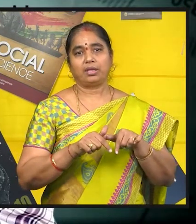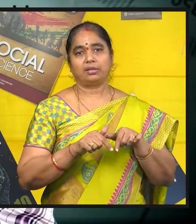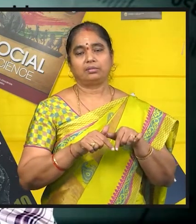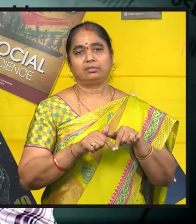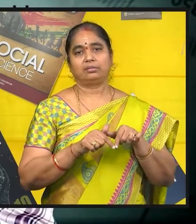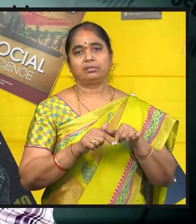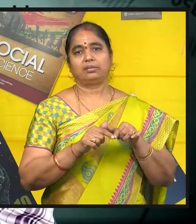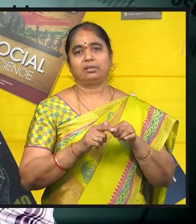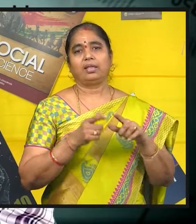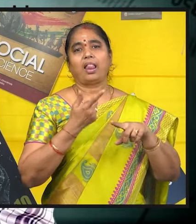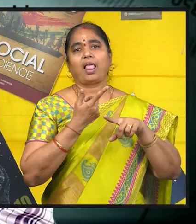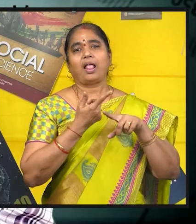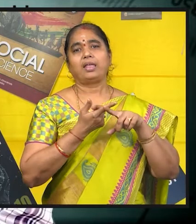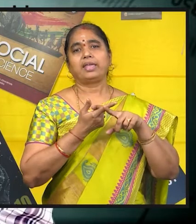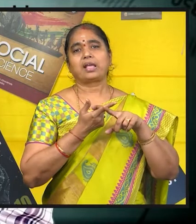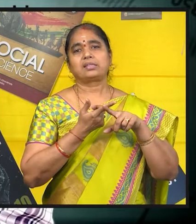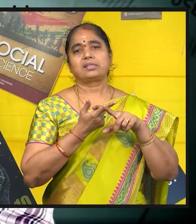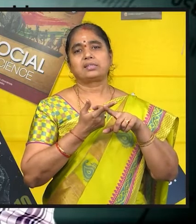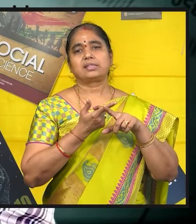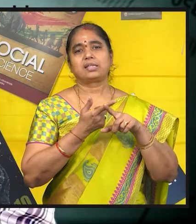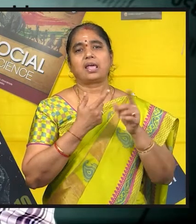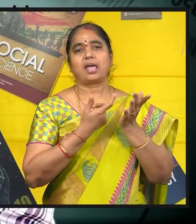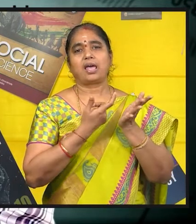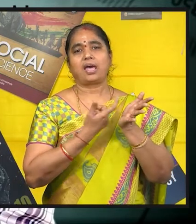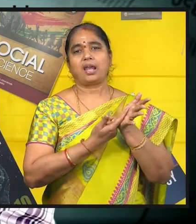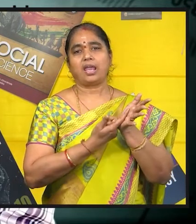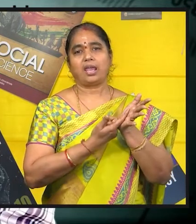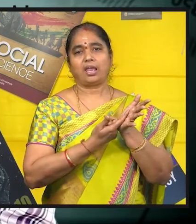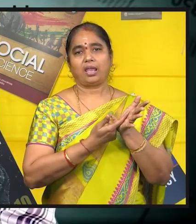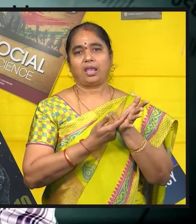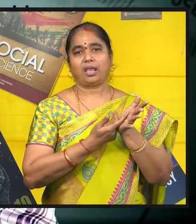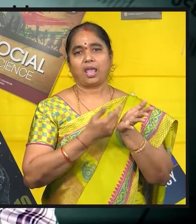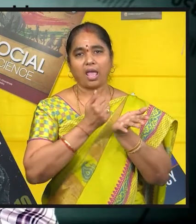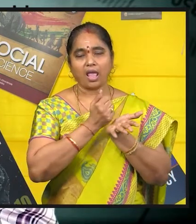கோட்பாடுபடி எக்ஸ்கதிர் சிதைவு ஆய்வுகளை பயன்படுத்தி